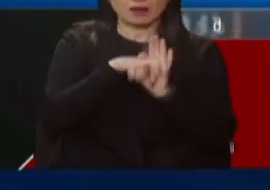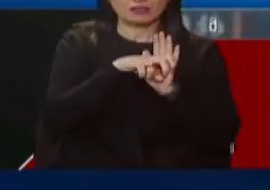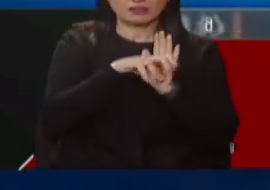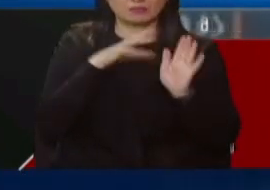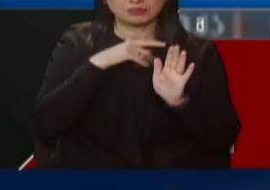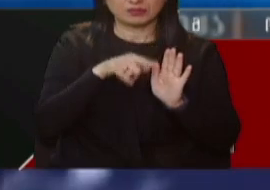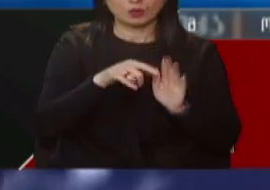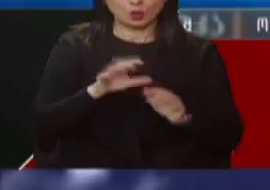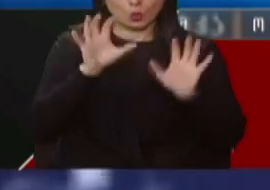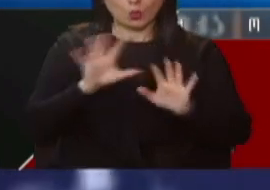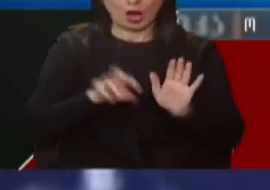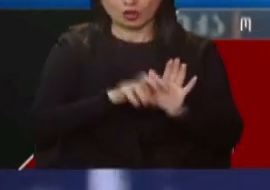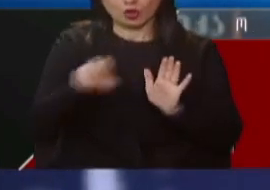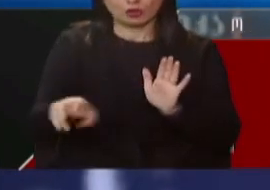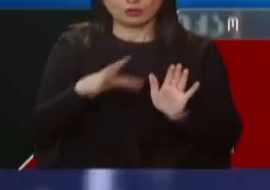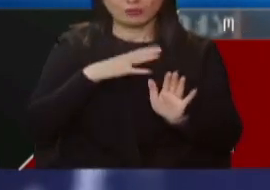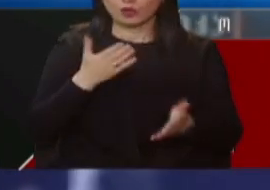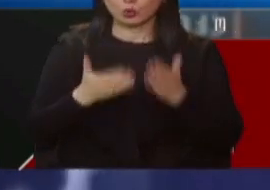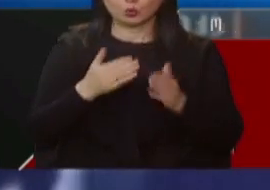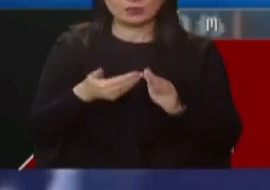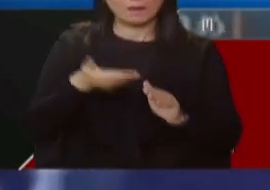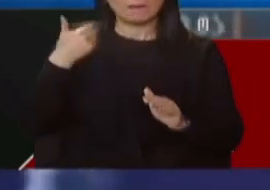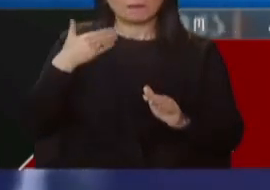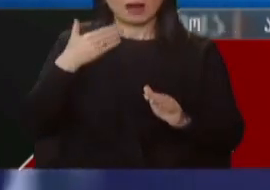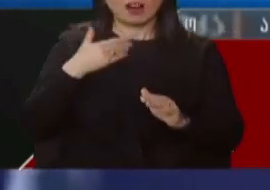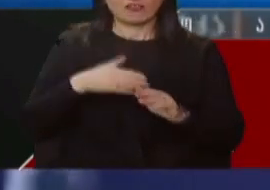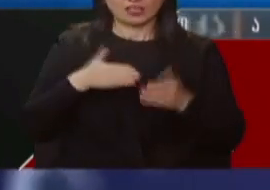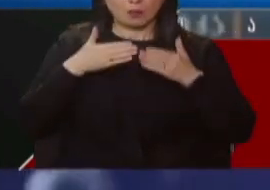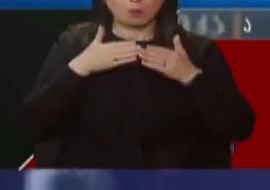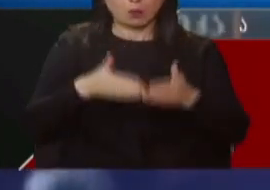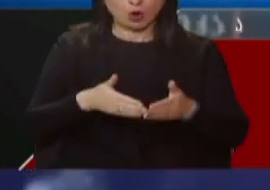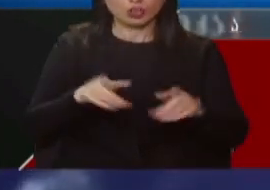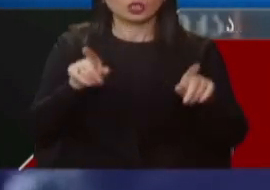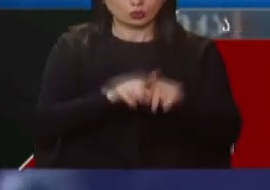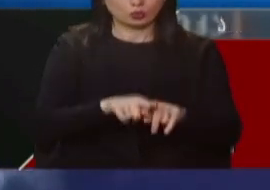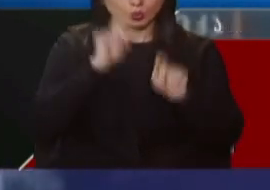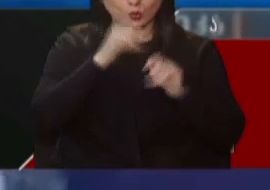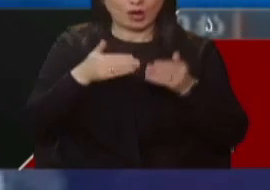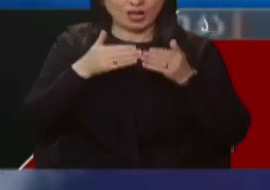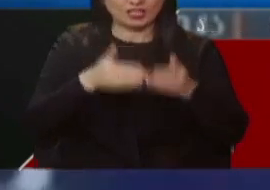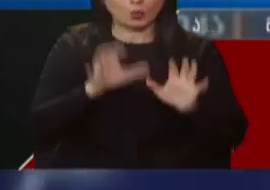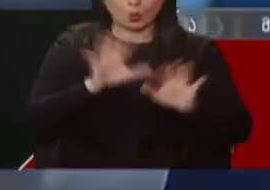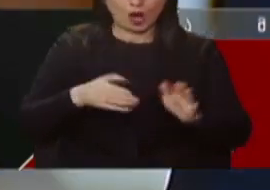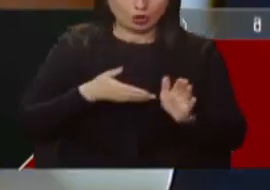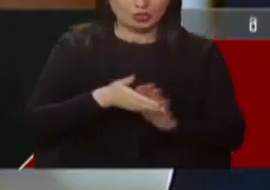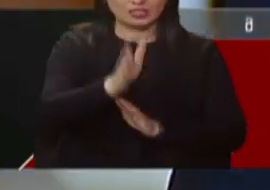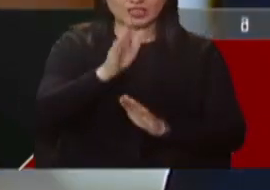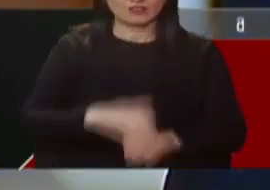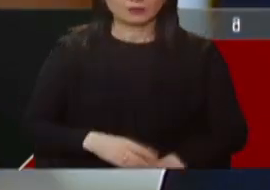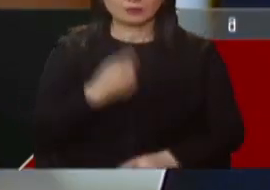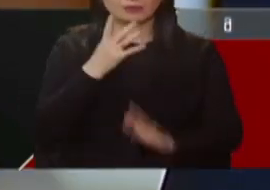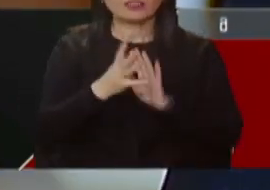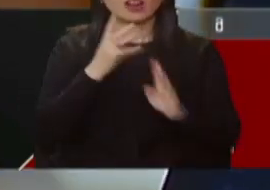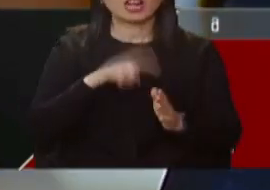sabargulshi damalulma ukanonot gadmoqveta tumtsa manamde bornit ukanonot datova imave ukrainis sazgvarits პირველ რიგში